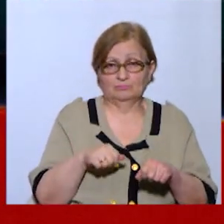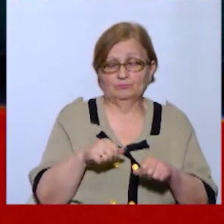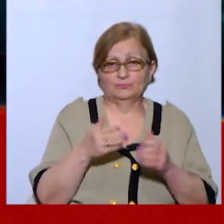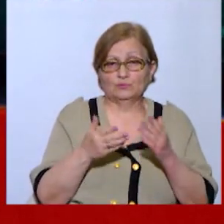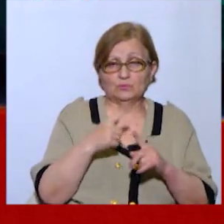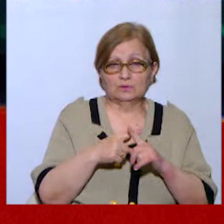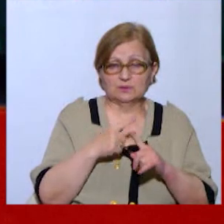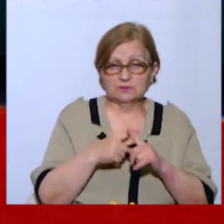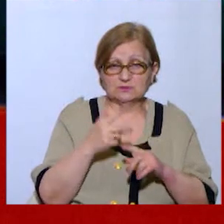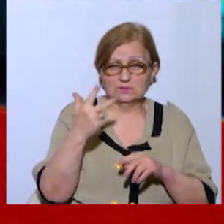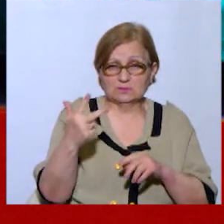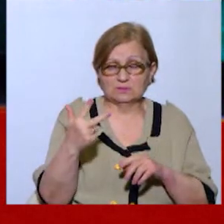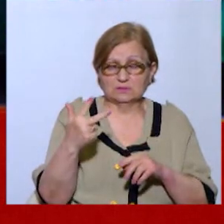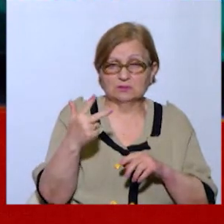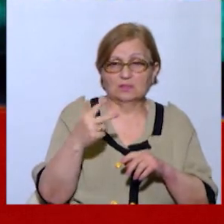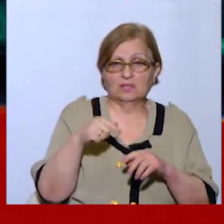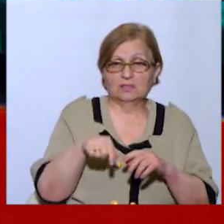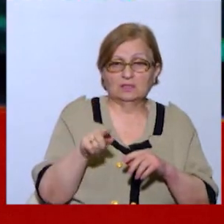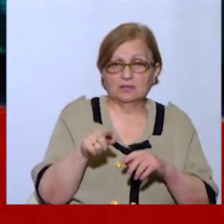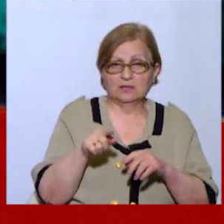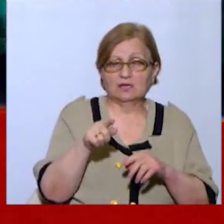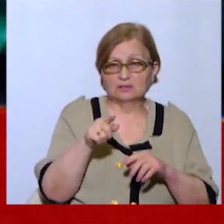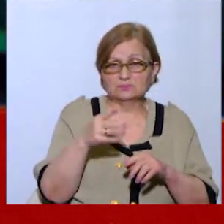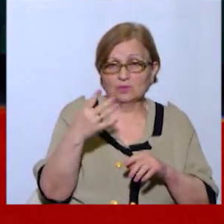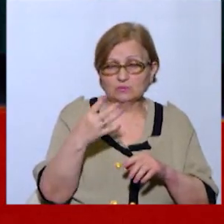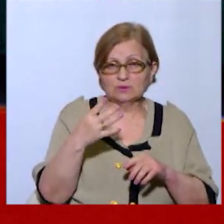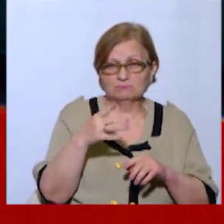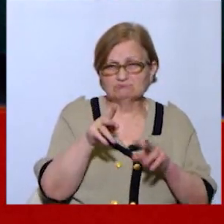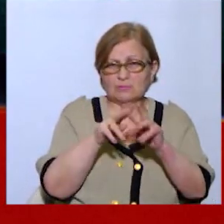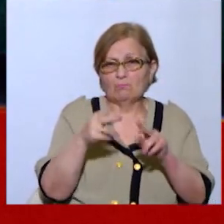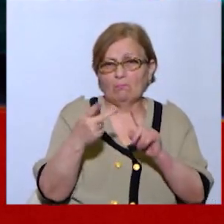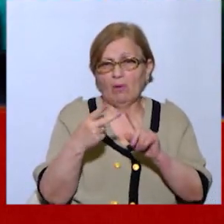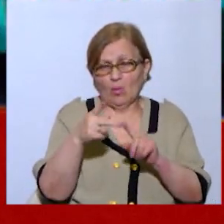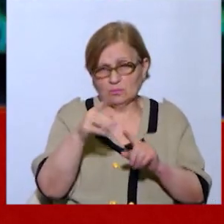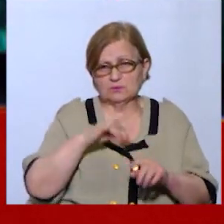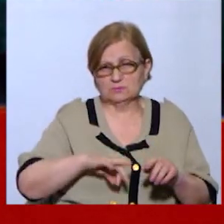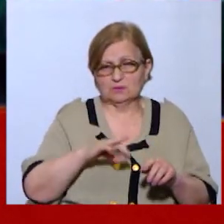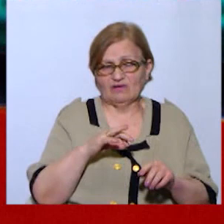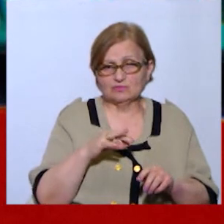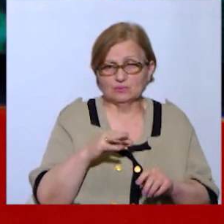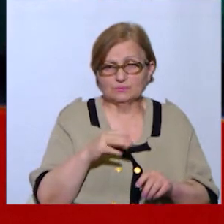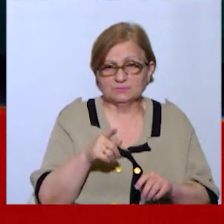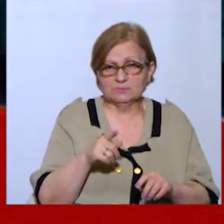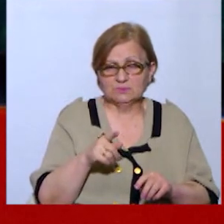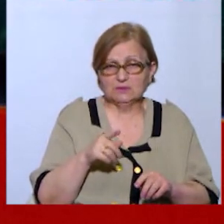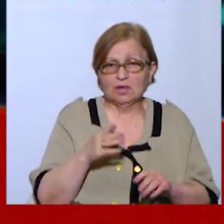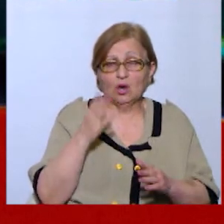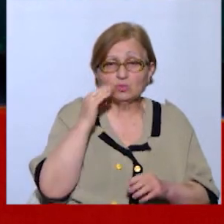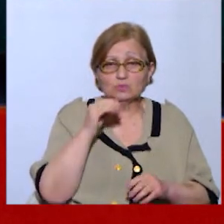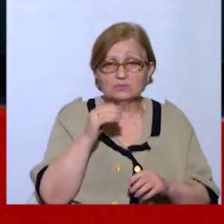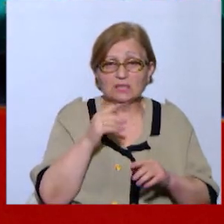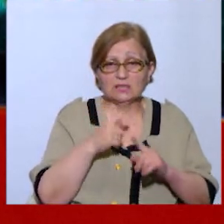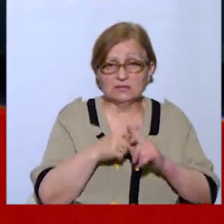y-ი გამოდის მაშინ 4, ეს შემთხვევაც გვაწყობს 3-სა და 8 შორის არის 4, ხოლო x-ი რომ